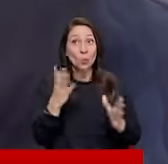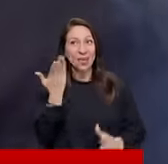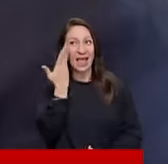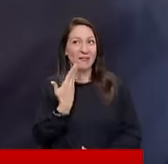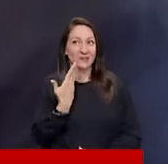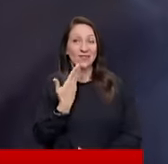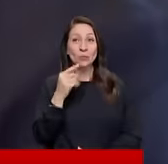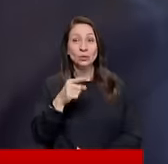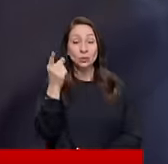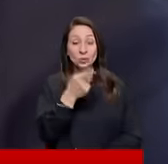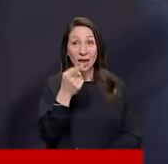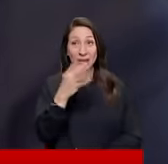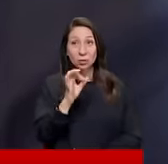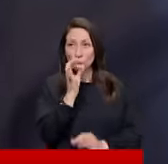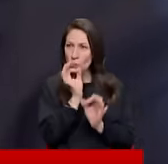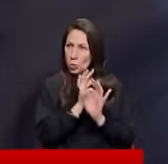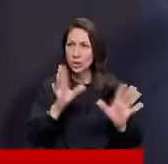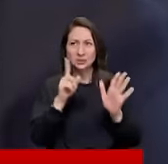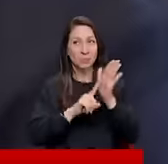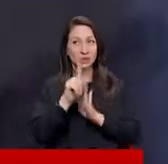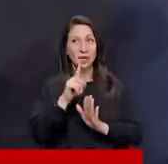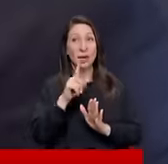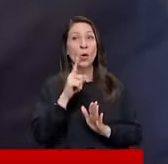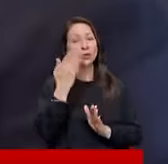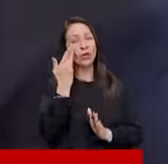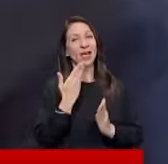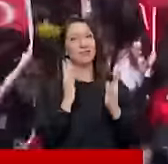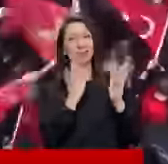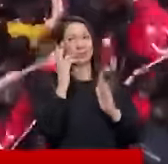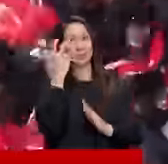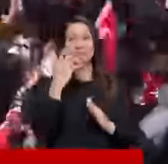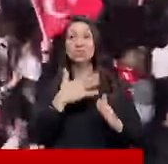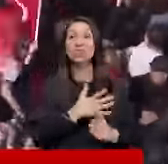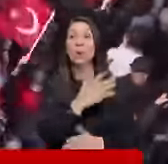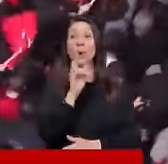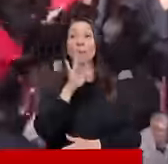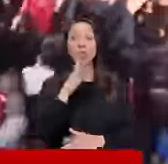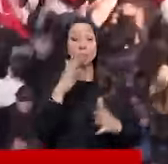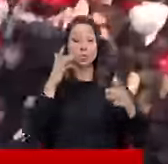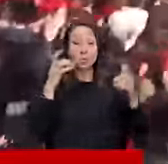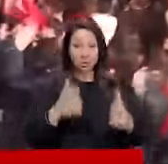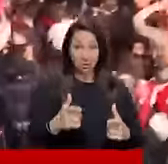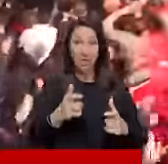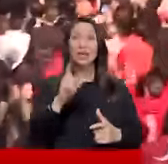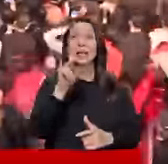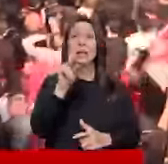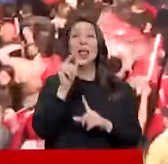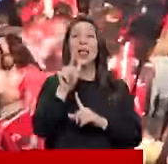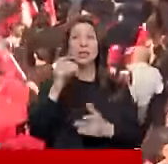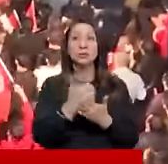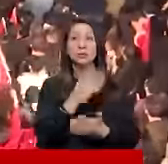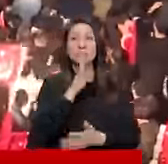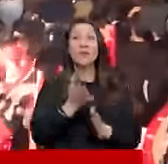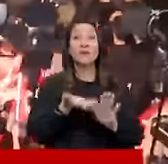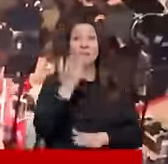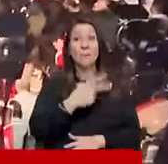keyif. Burada %60 muhteşem bir başarı. O keyifle gidiyoruz Manisa'ya. CHP 14 büyükşehir 21 il kazandı. 400'ün